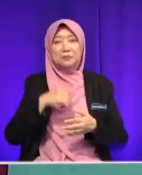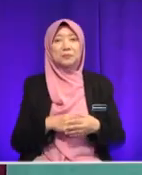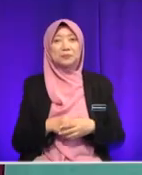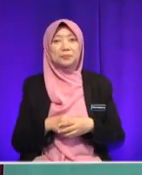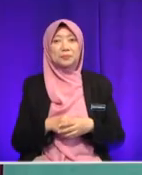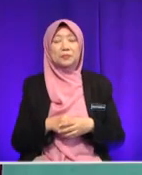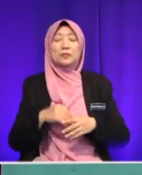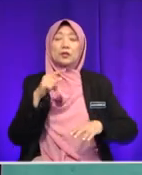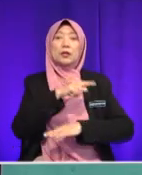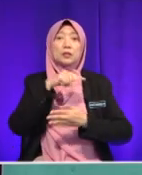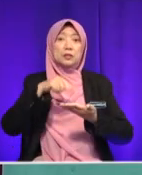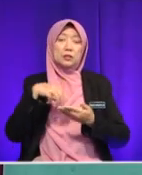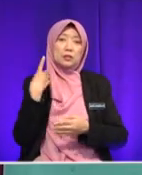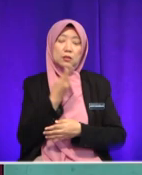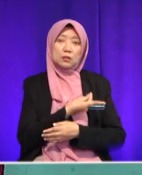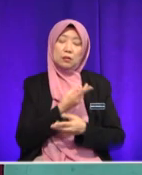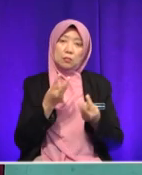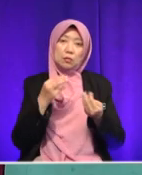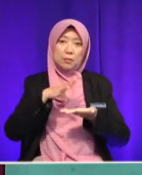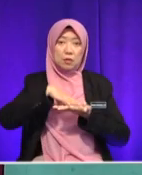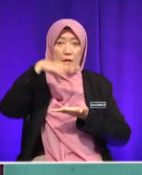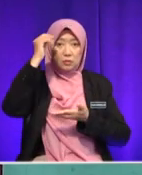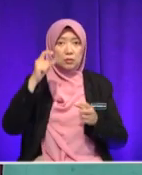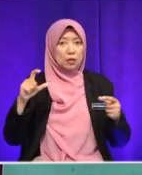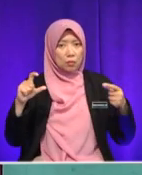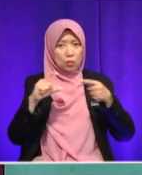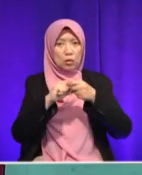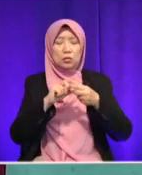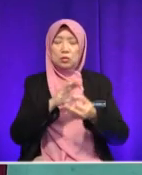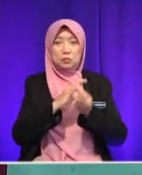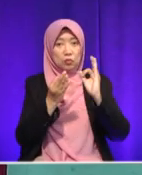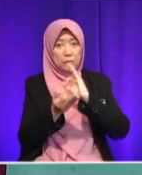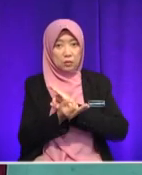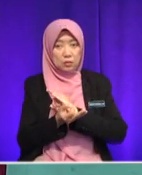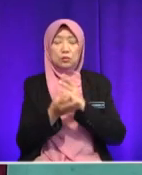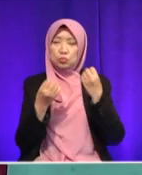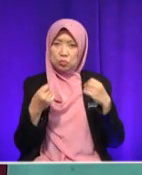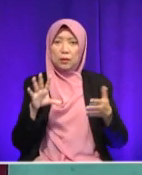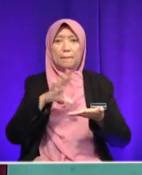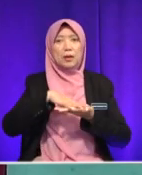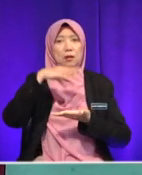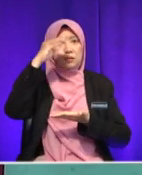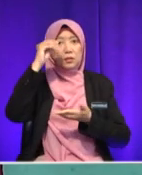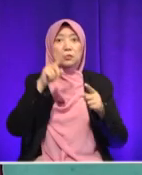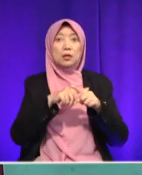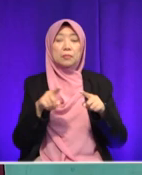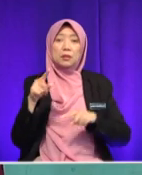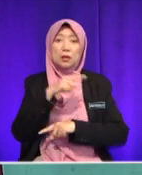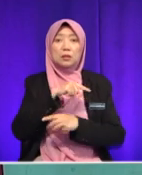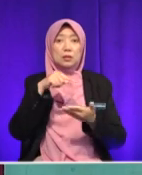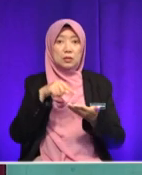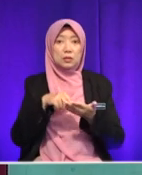hari ini kita akan belajar gabungan transformasi. Sebenarnya anda dah belajar transformasi. Hari ini kita akan belajar